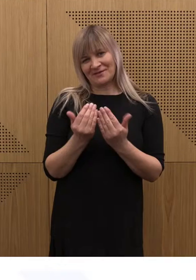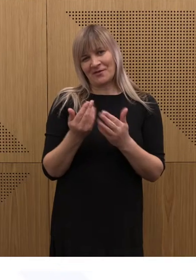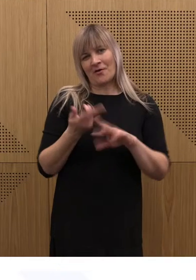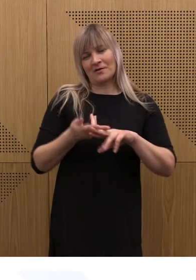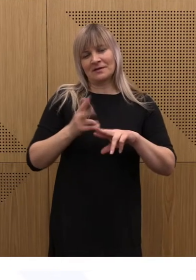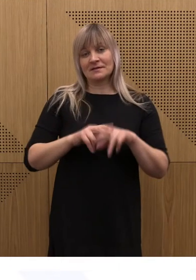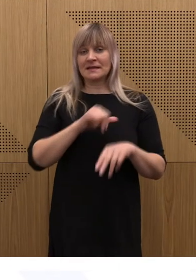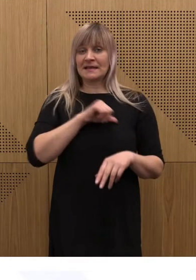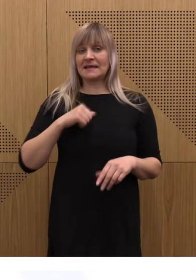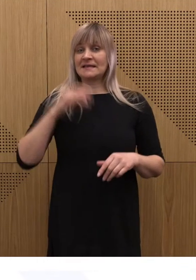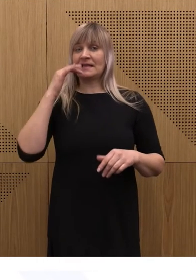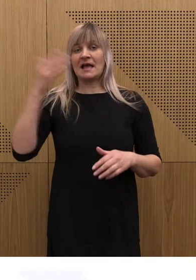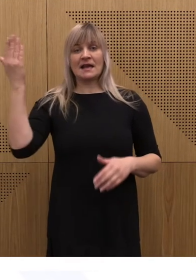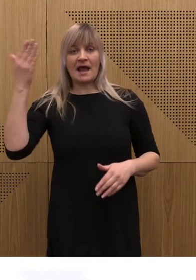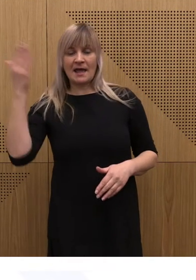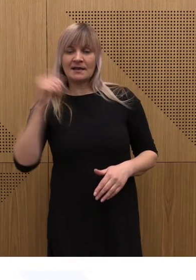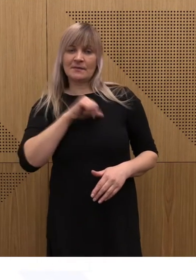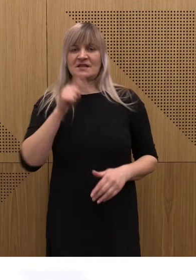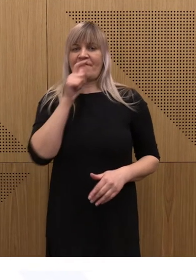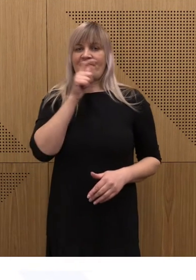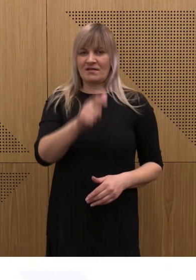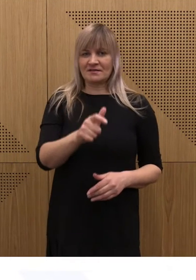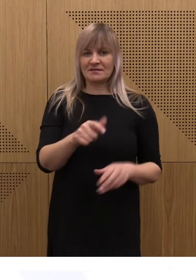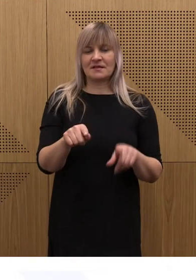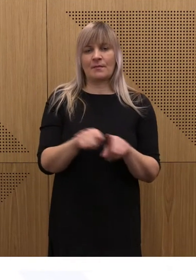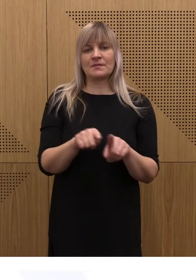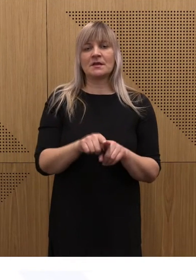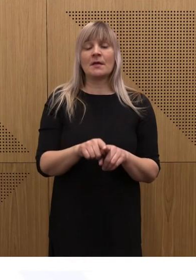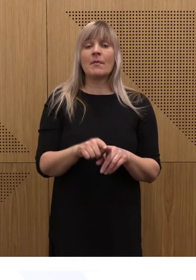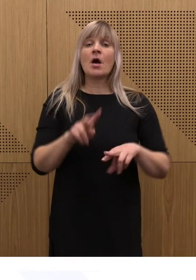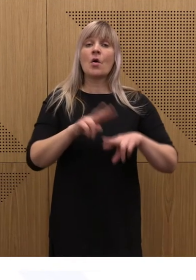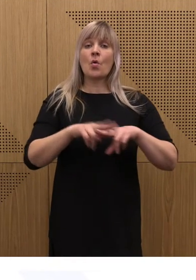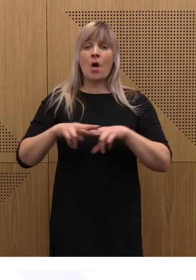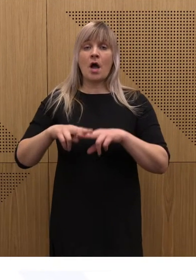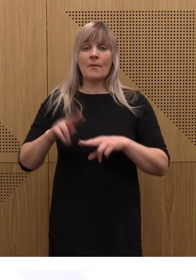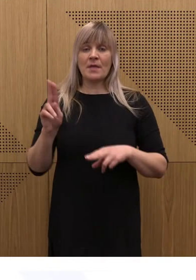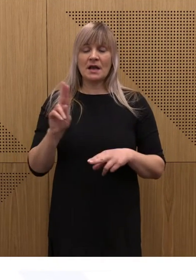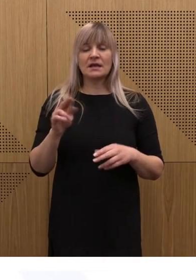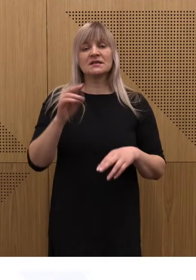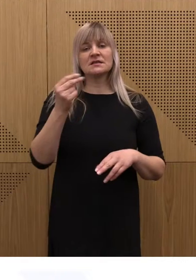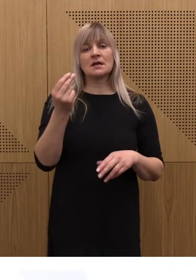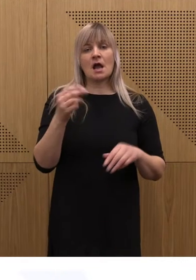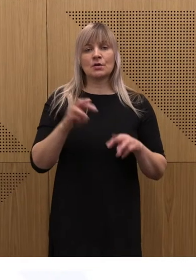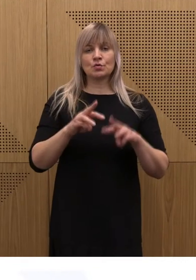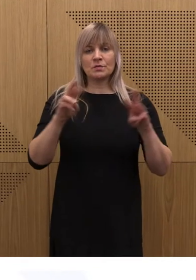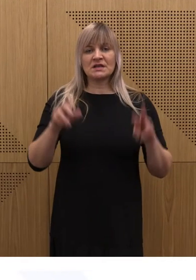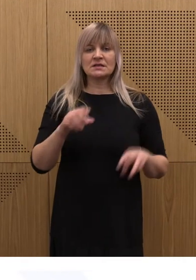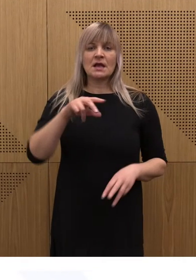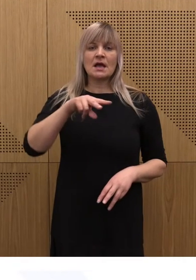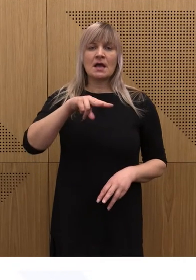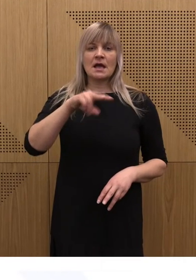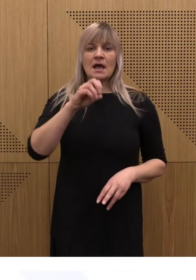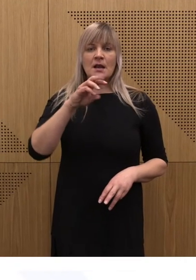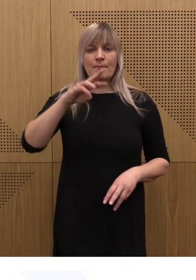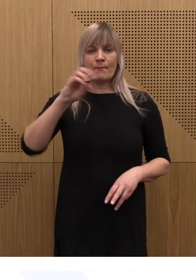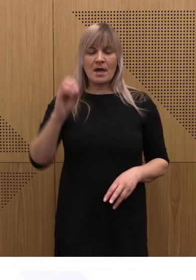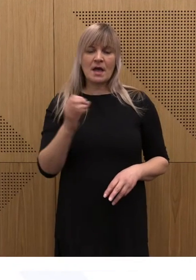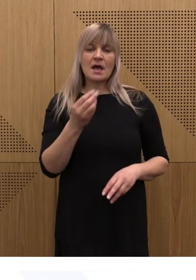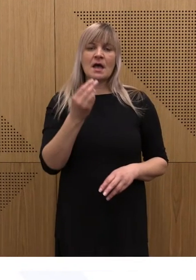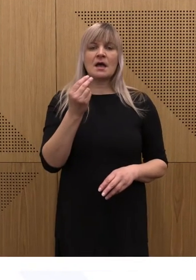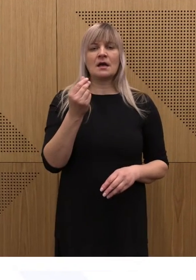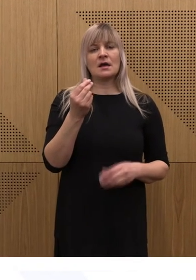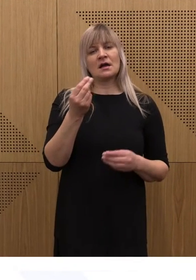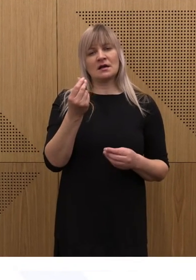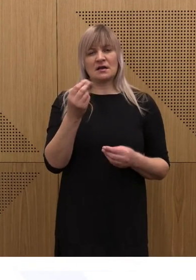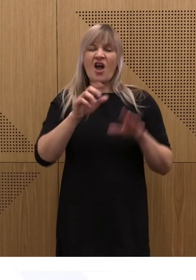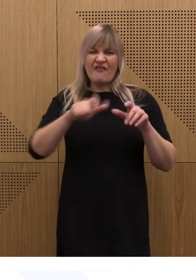räägib ise ja vastab teie küsimustele . Ja kohapeal on olemas rahandusminister Martin Helme ,